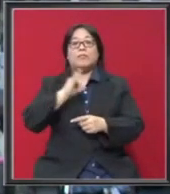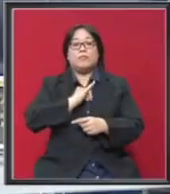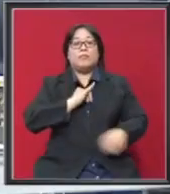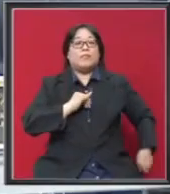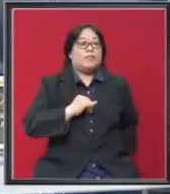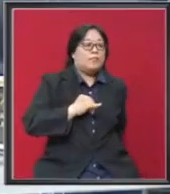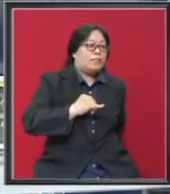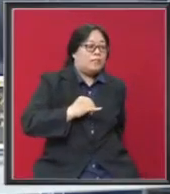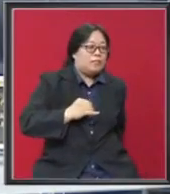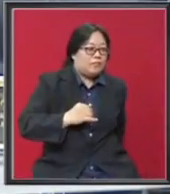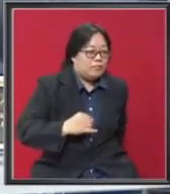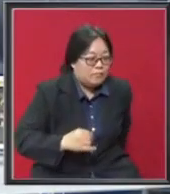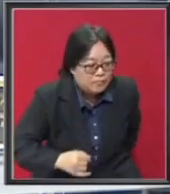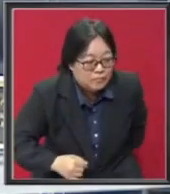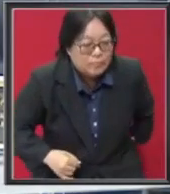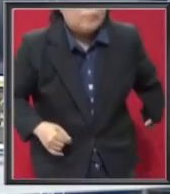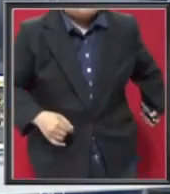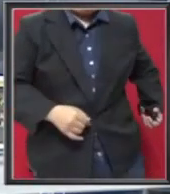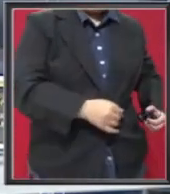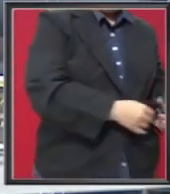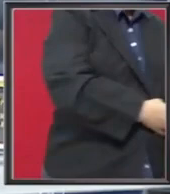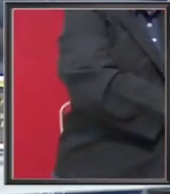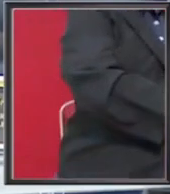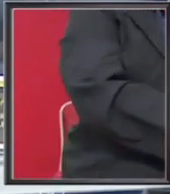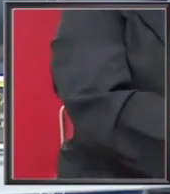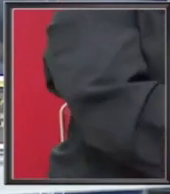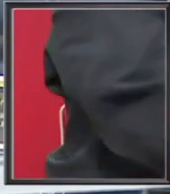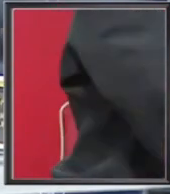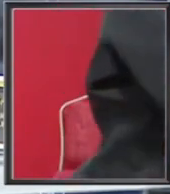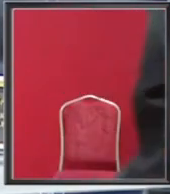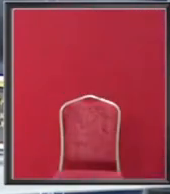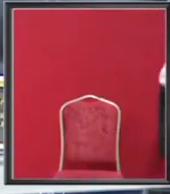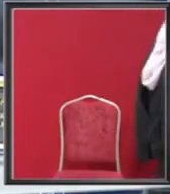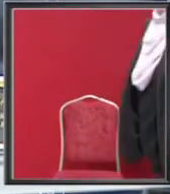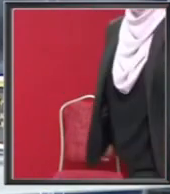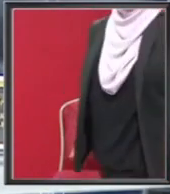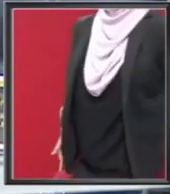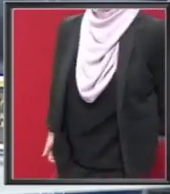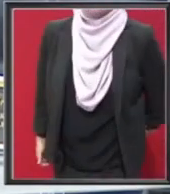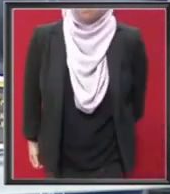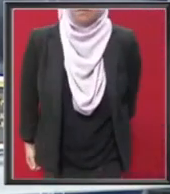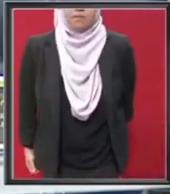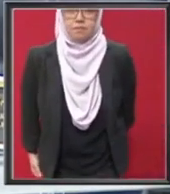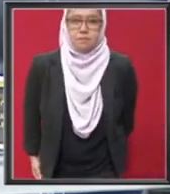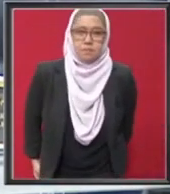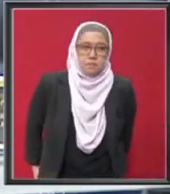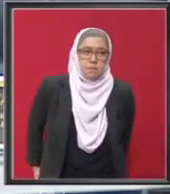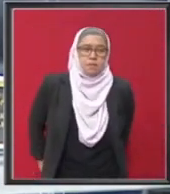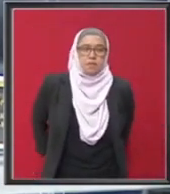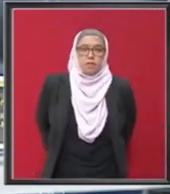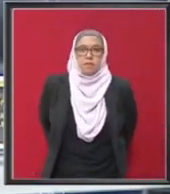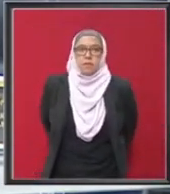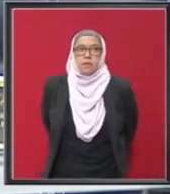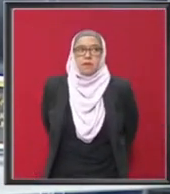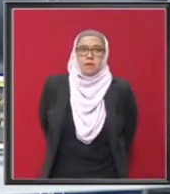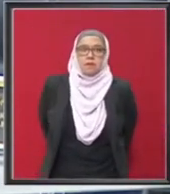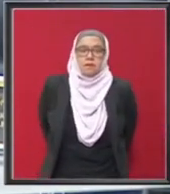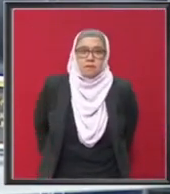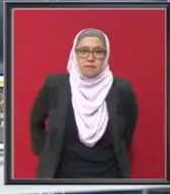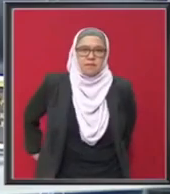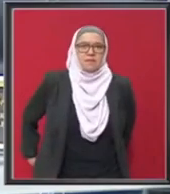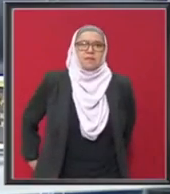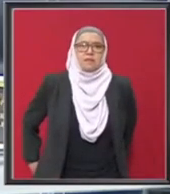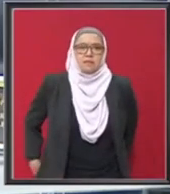tadi saya sekitar boleh buat kesimpulan bahwa kerajaan berada untuk trek dengan izin untuk memperkuat tekan atau pindahan atau